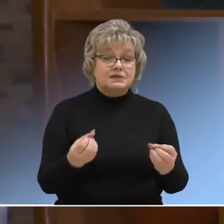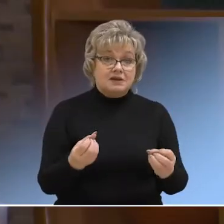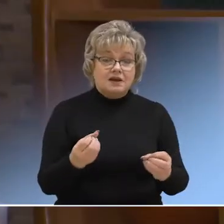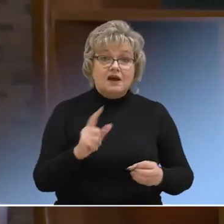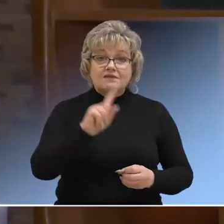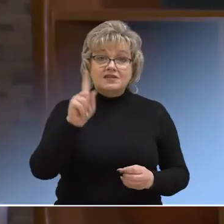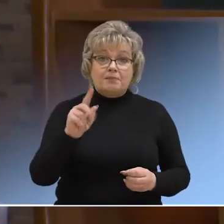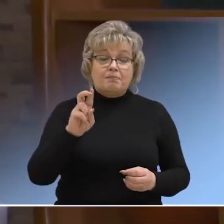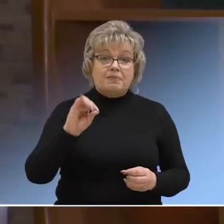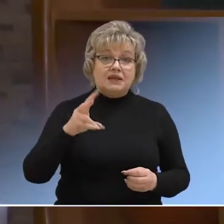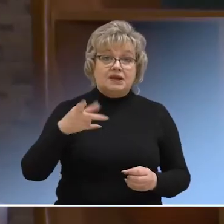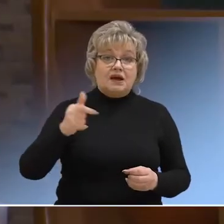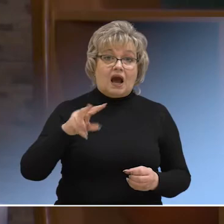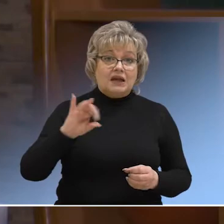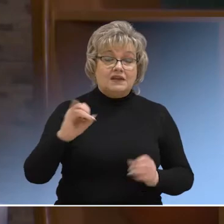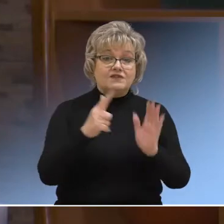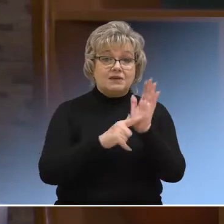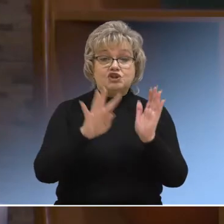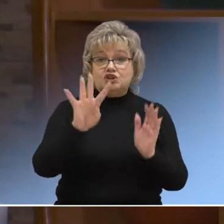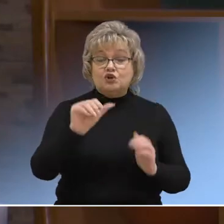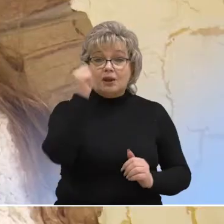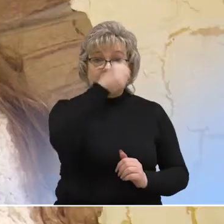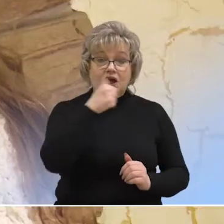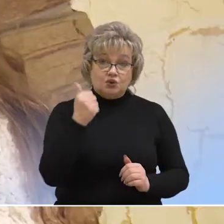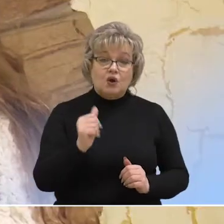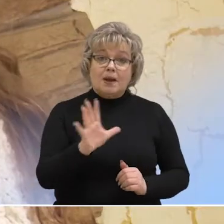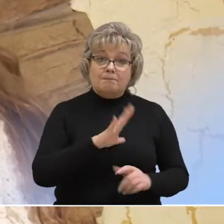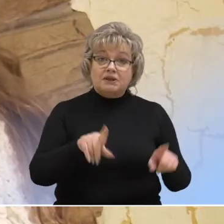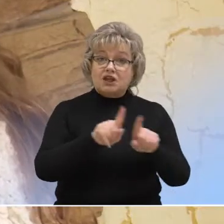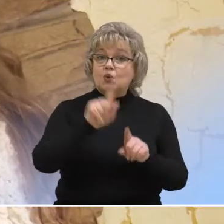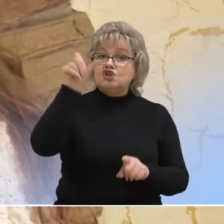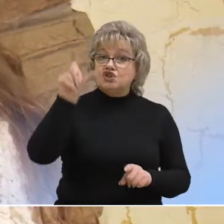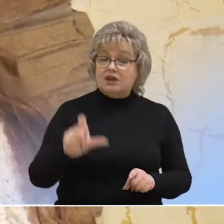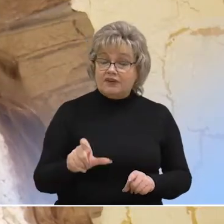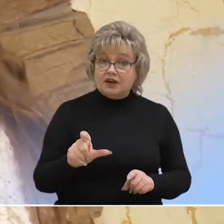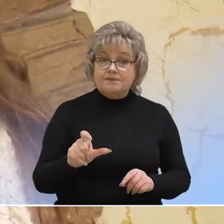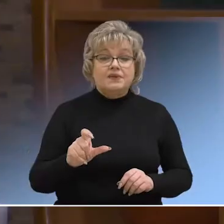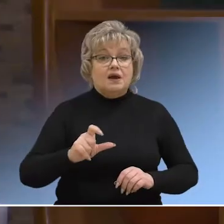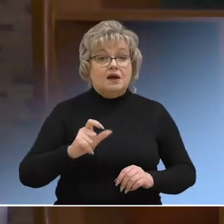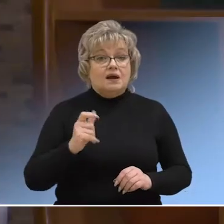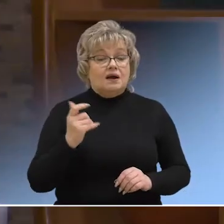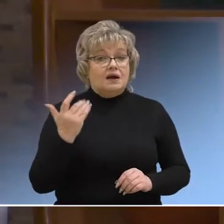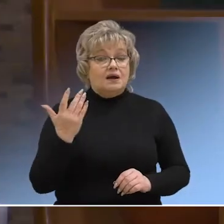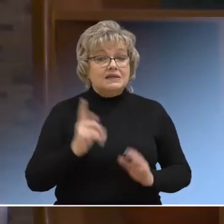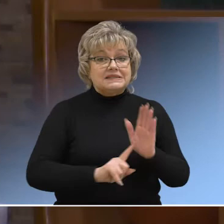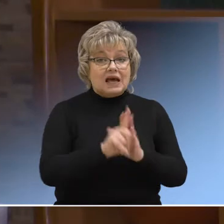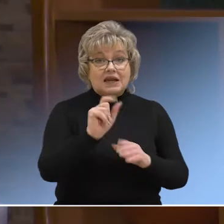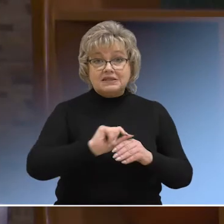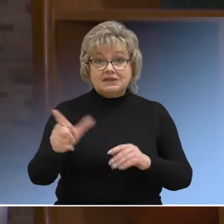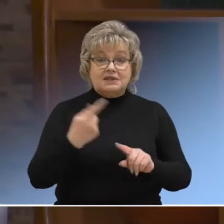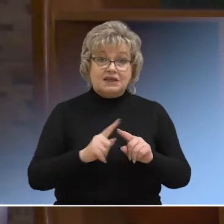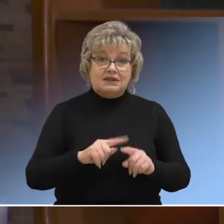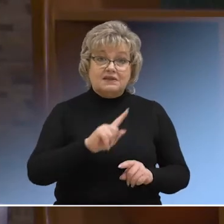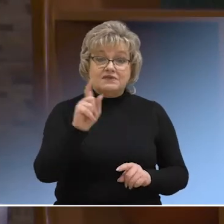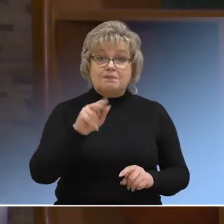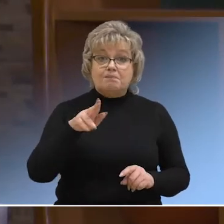в Западной Бенгалии, насколько я помню, в 1974 году. Был такой человек, Шрила Прабхупада. Вот, зародилось это все в